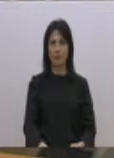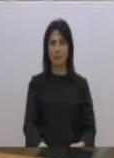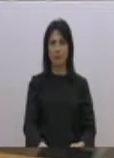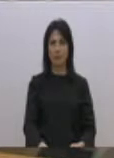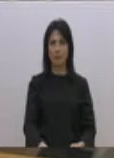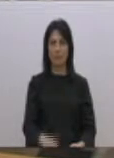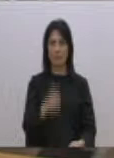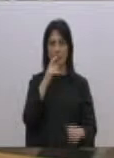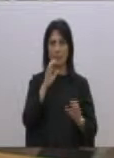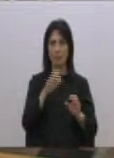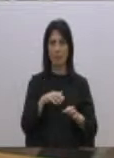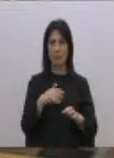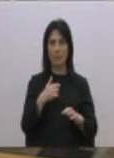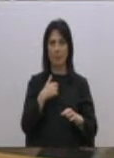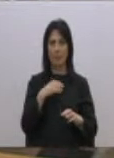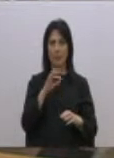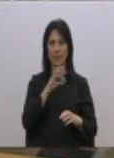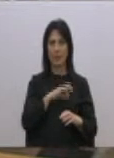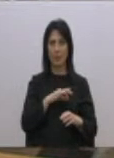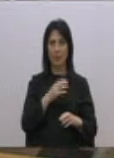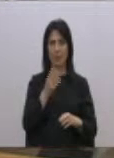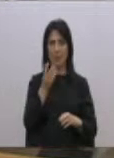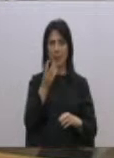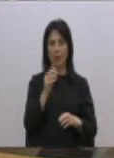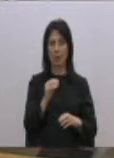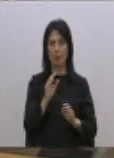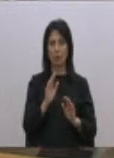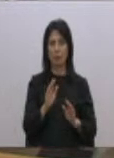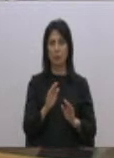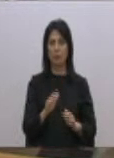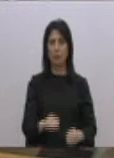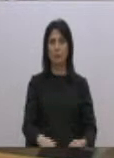ბატონ თავმჯდომარე, მე გამოვიყენებ 5 წუთს მხოლოდ.